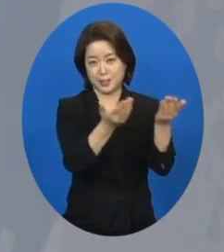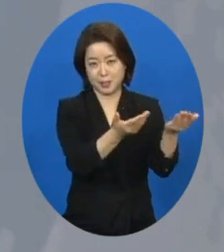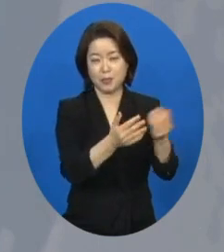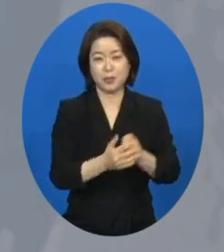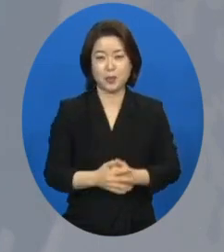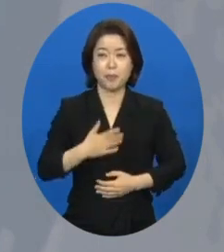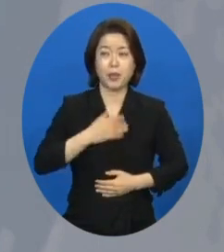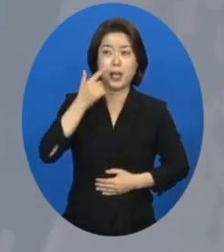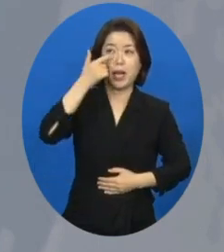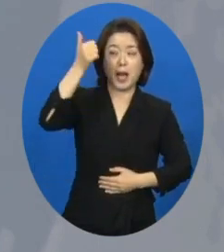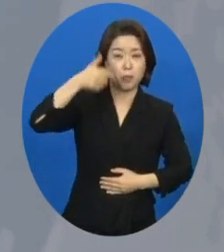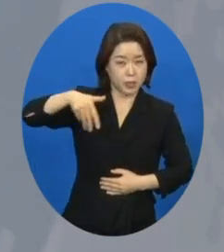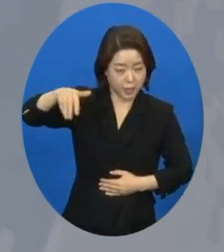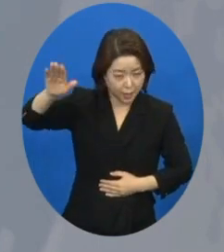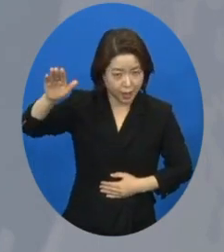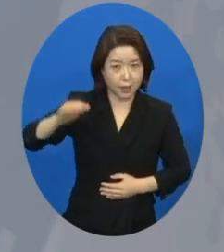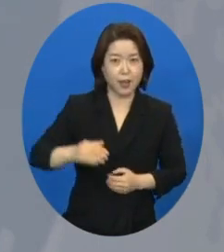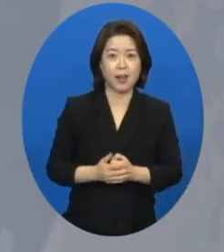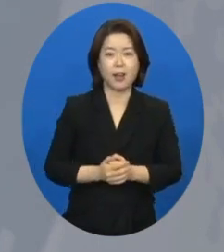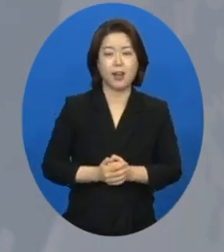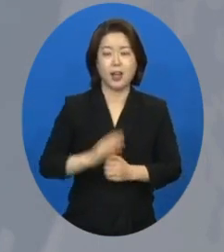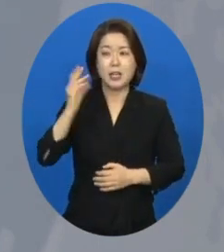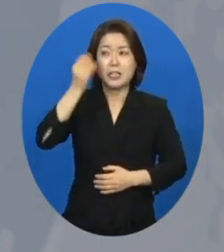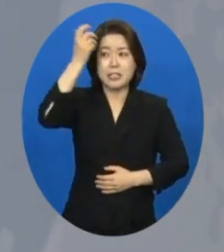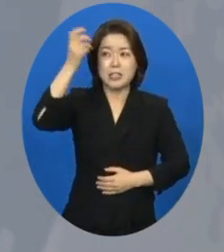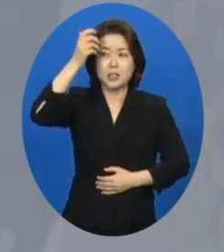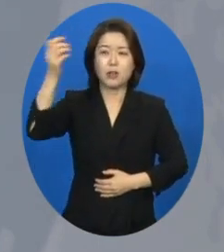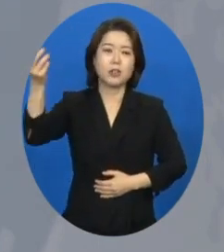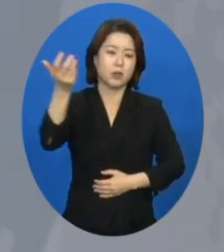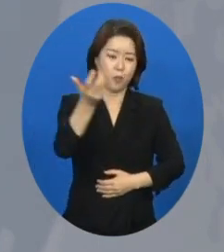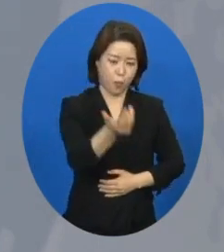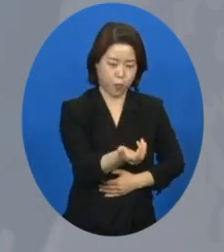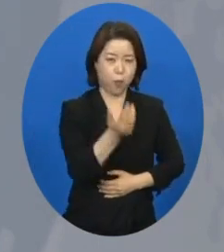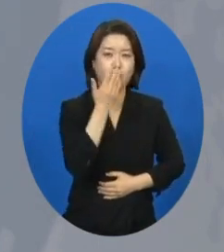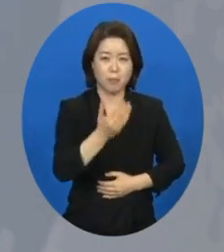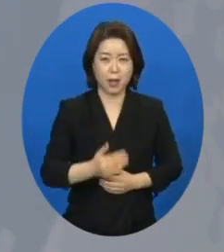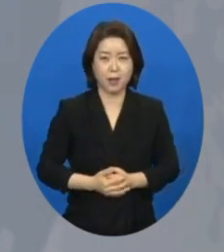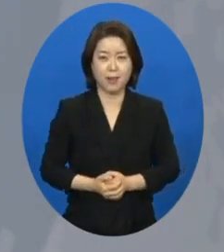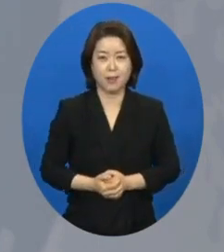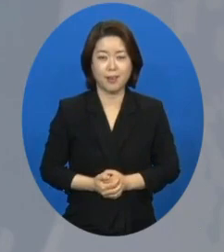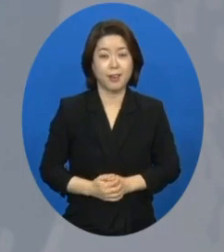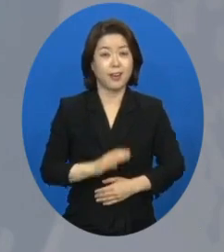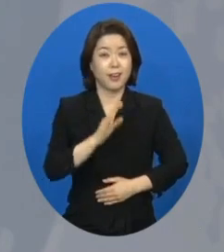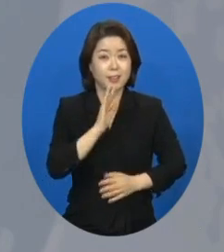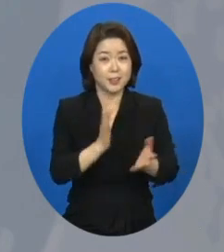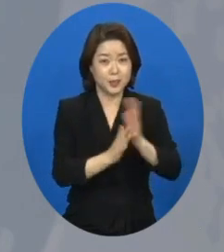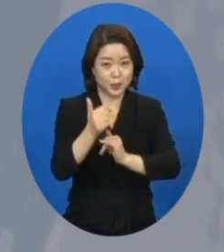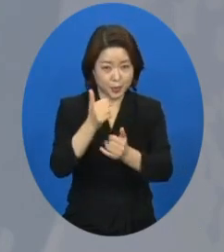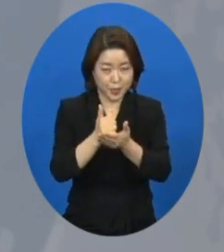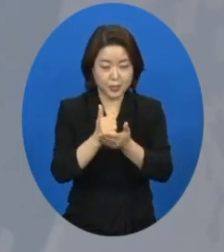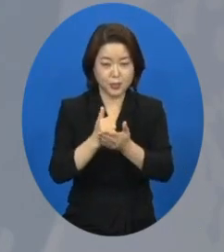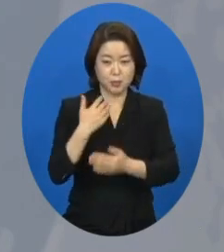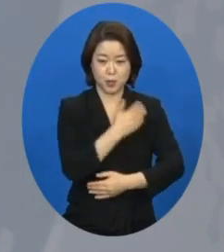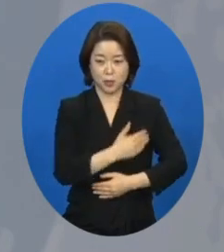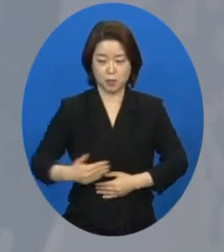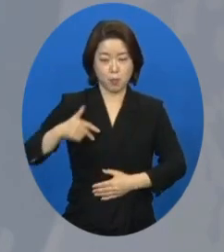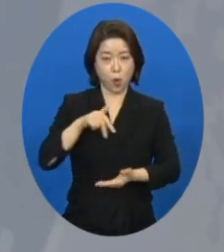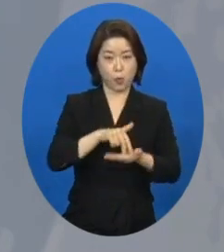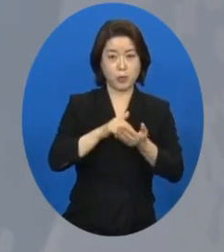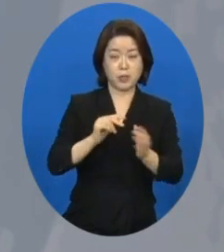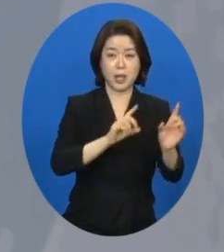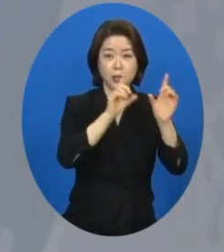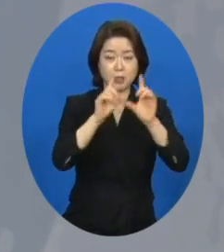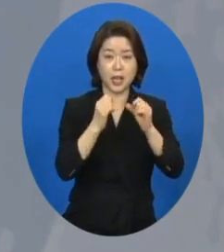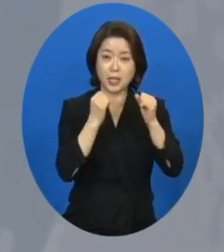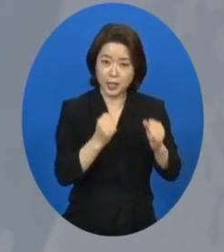내가 아버지께로 가야 성령께서 오시는 거야. 실제로 예수님이 육신으로 계신 것은 참